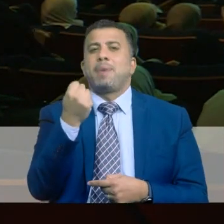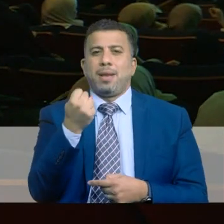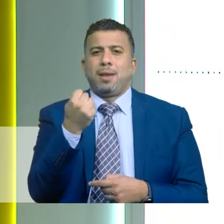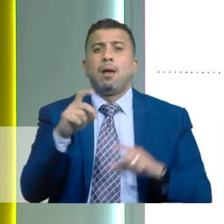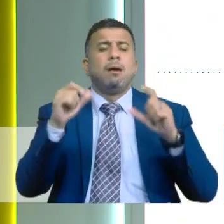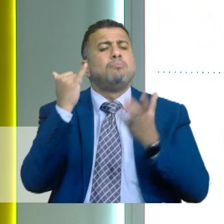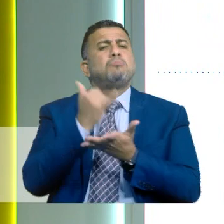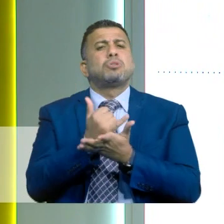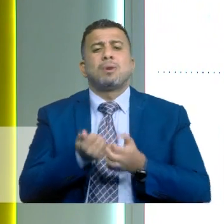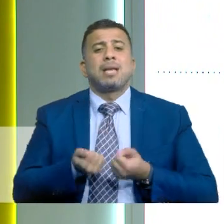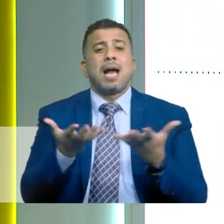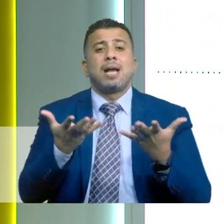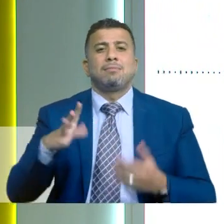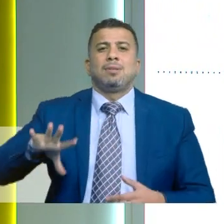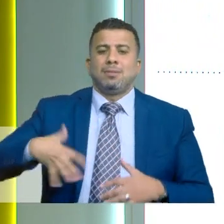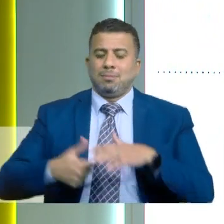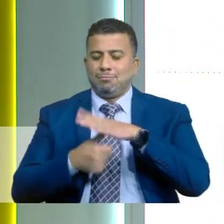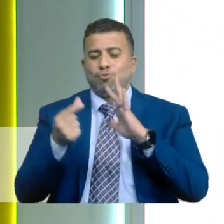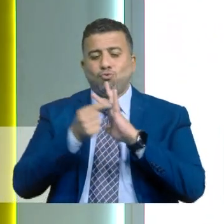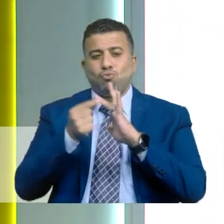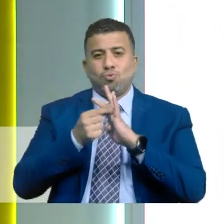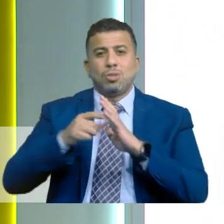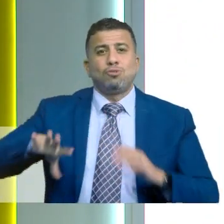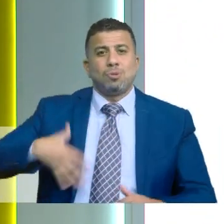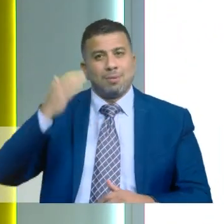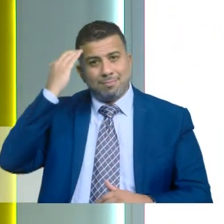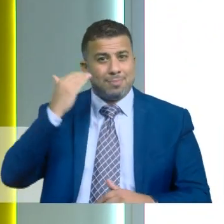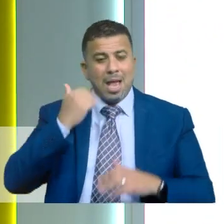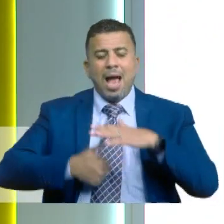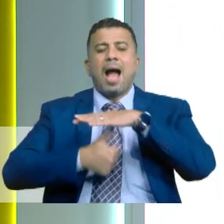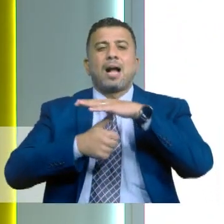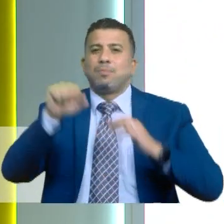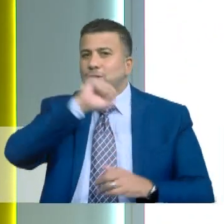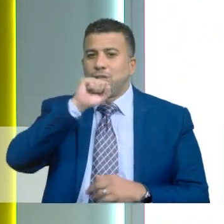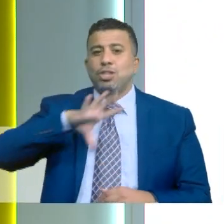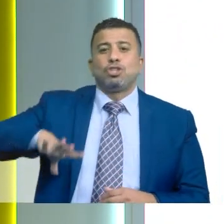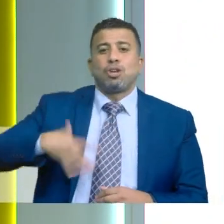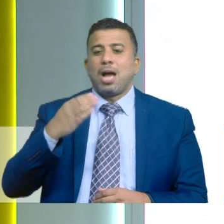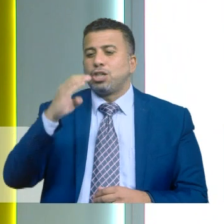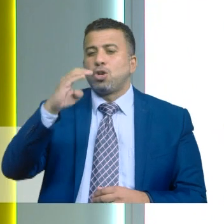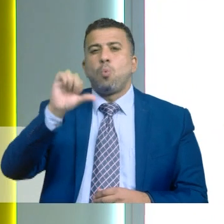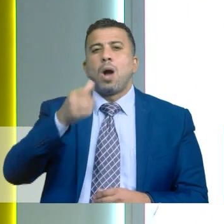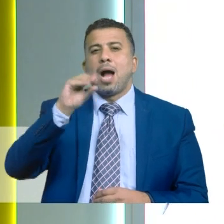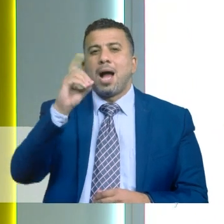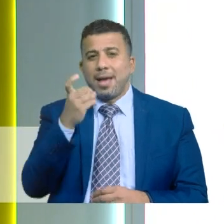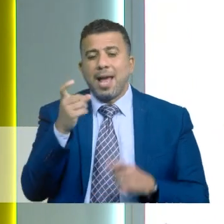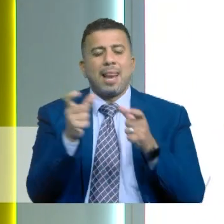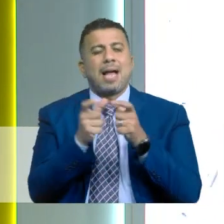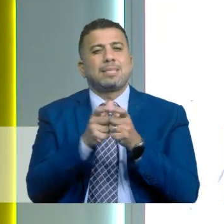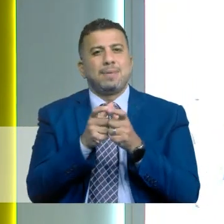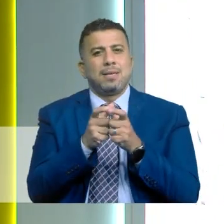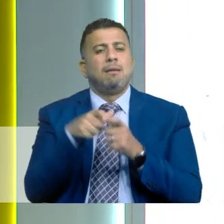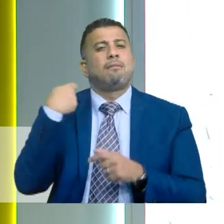تحت رعاية كريمة من حرم صاحب السمو حاكم الشارقة سمو الشيخة جواهر بنت محمد